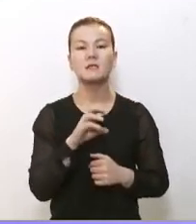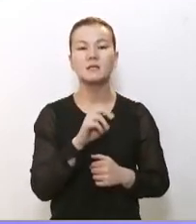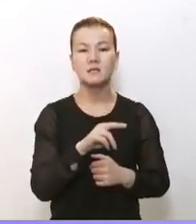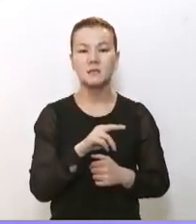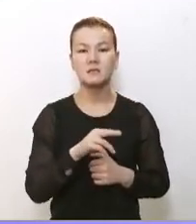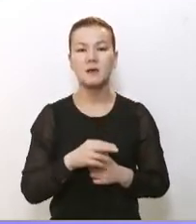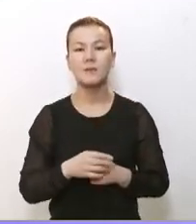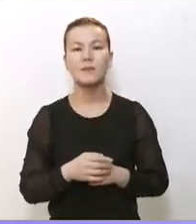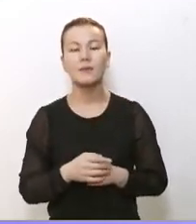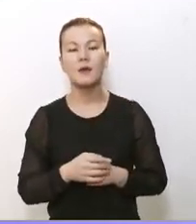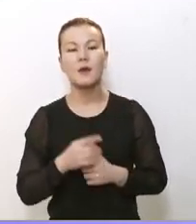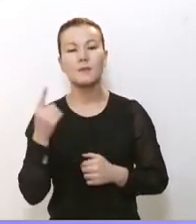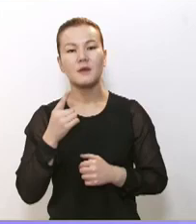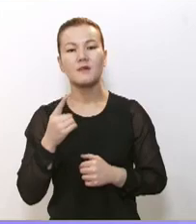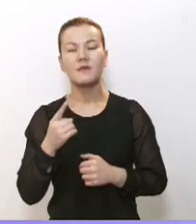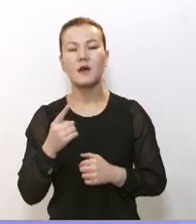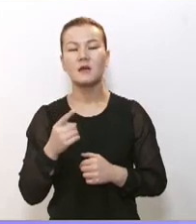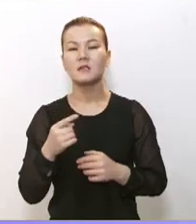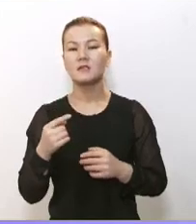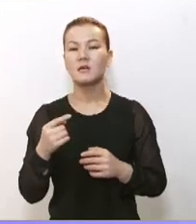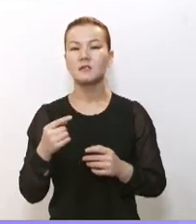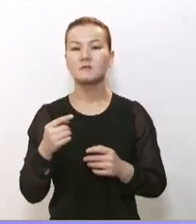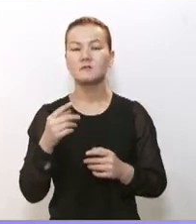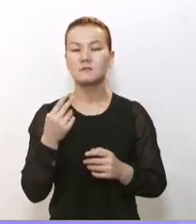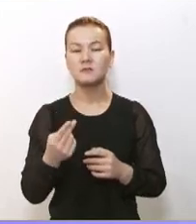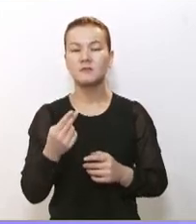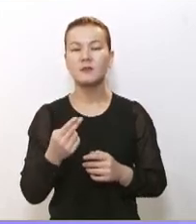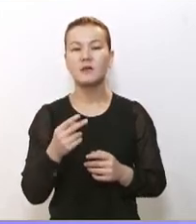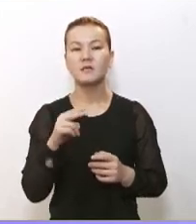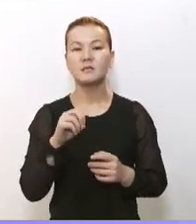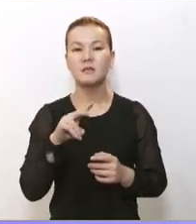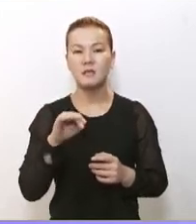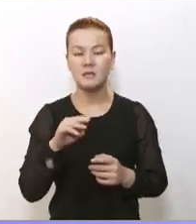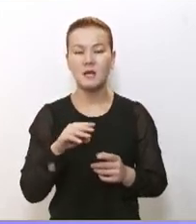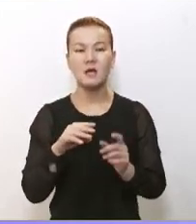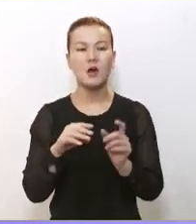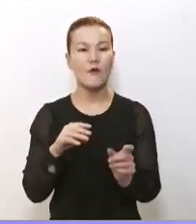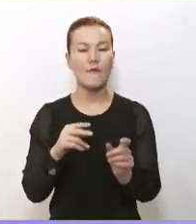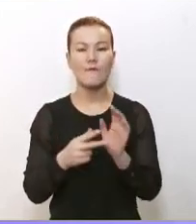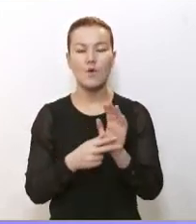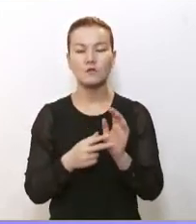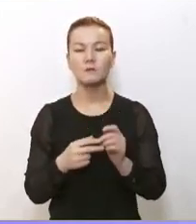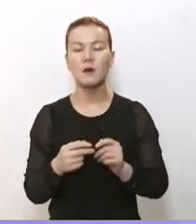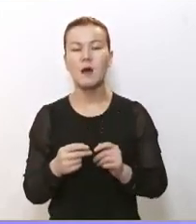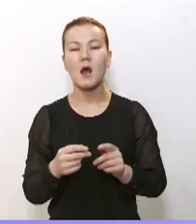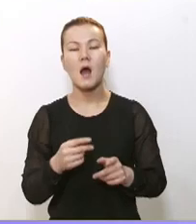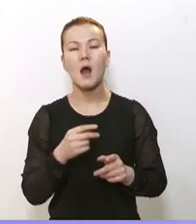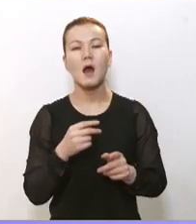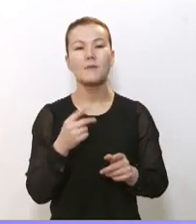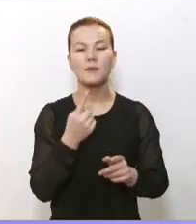единицы. Первая цифра делимого – 8. Первая цифра делителя –